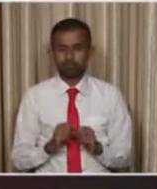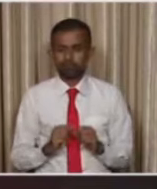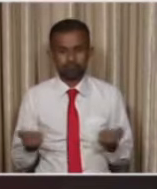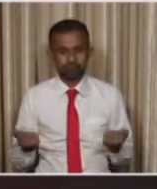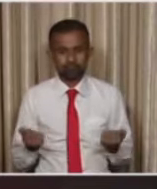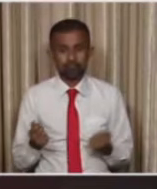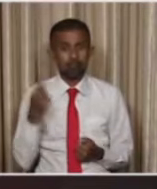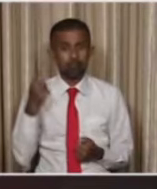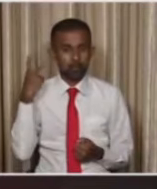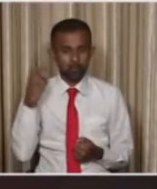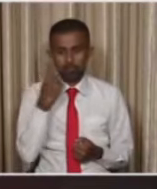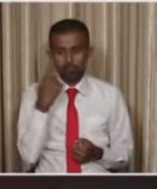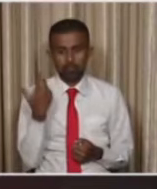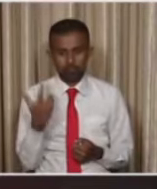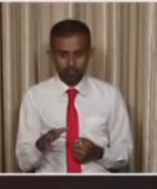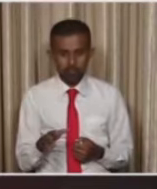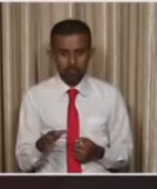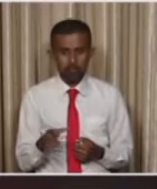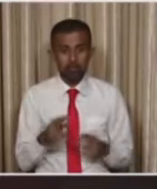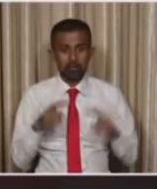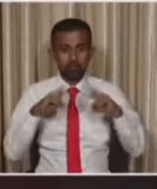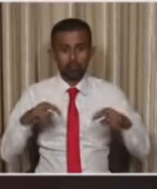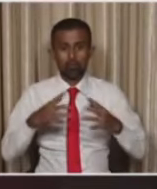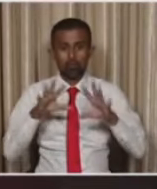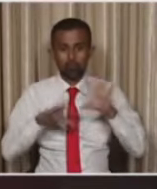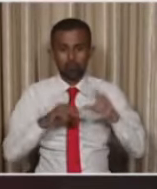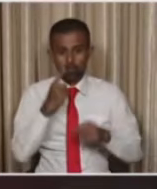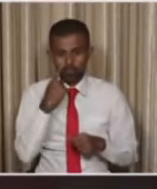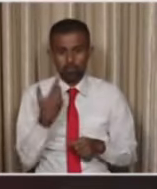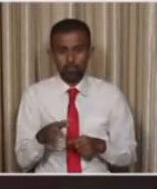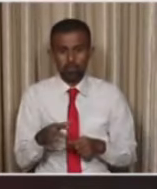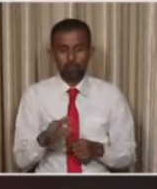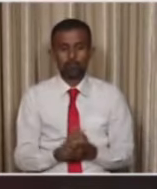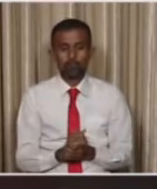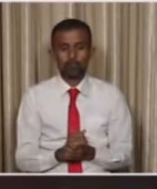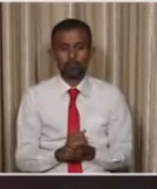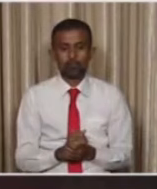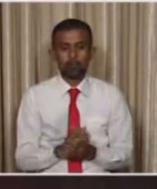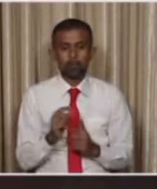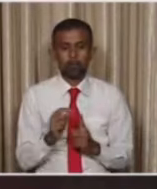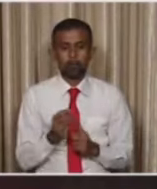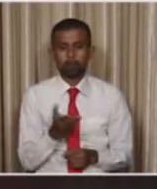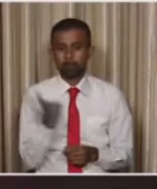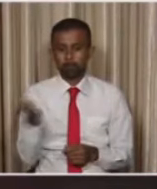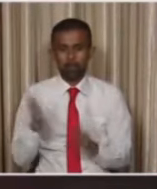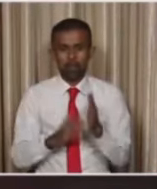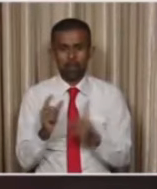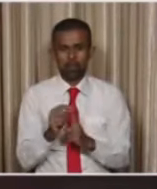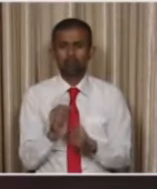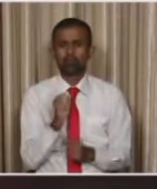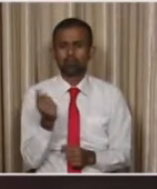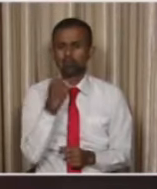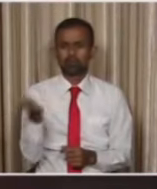ඊයේ පෙරේදා වෙනකොට අපි දැක්ක සමීක්ෂණ වාර්තා දැක්කහම ගරු මූලාසනයේ මන්තුමනේ මේ ඇමතිවරු මොනවද මේ